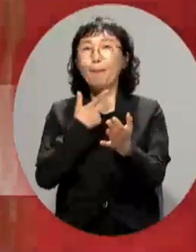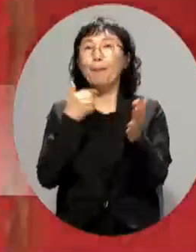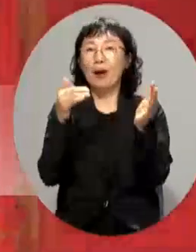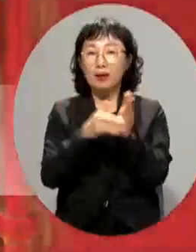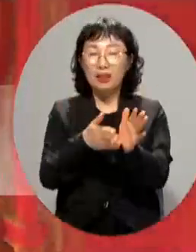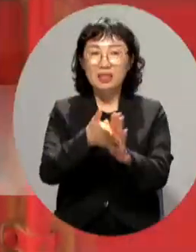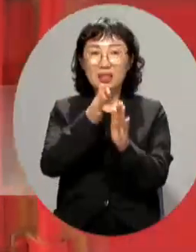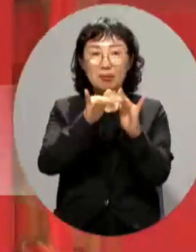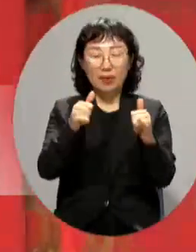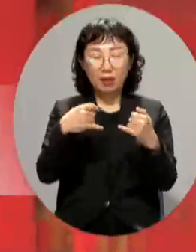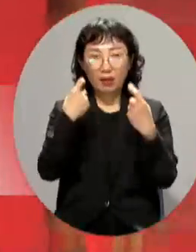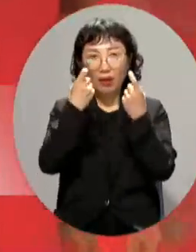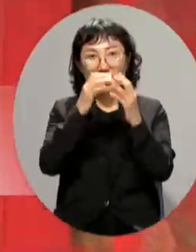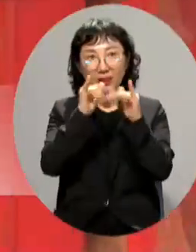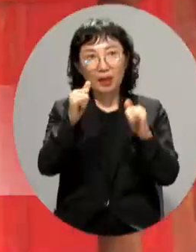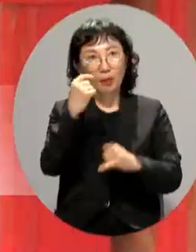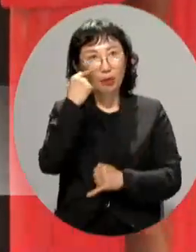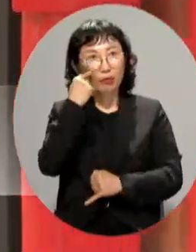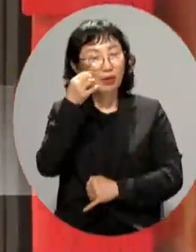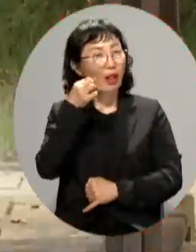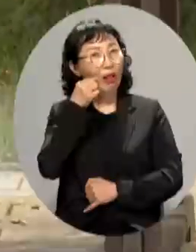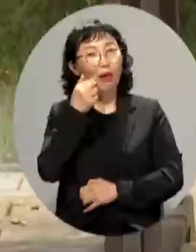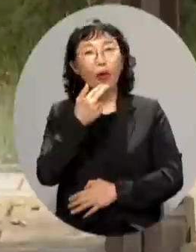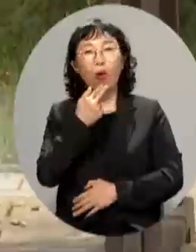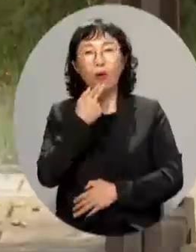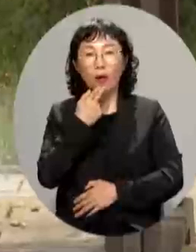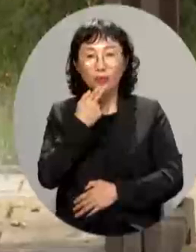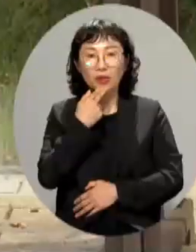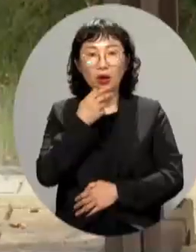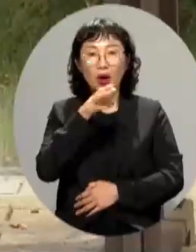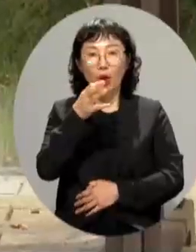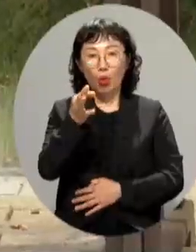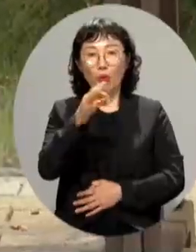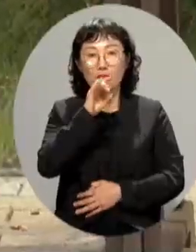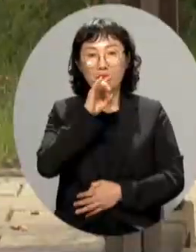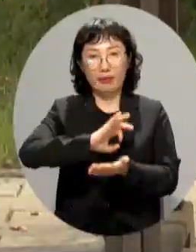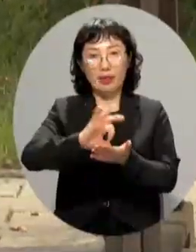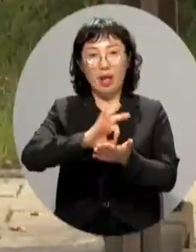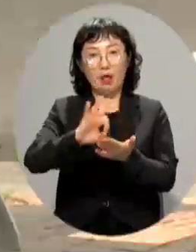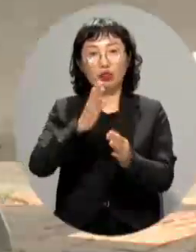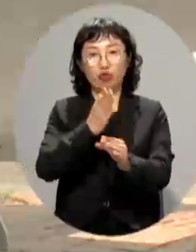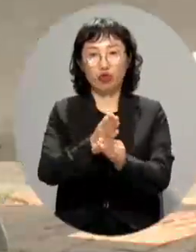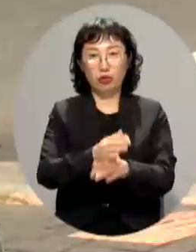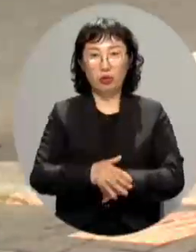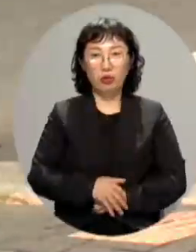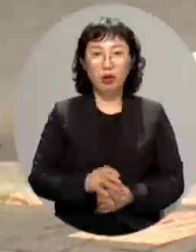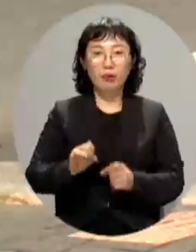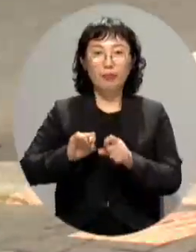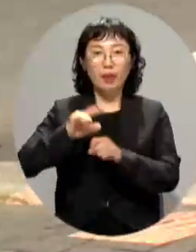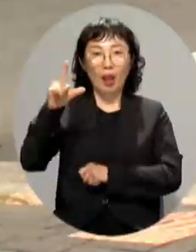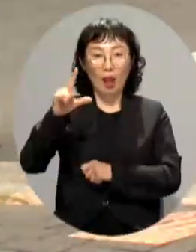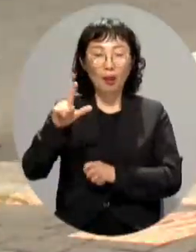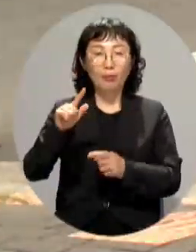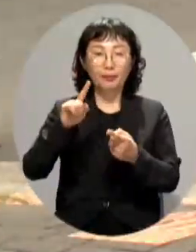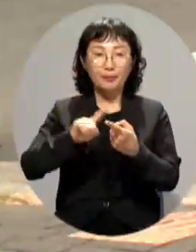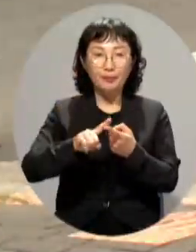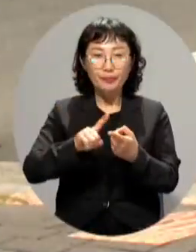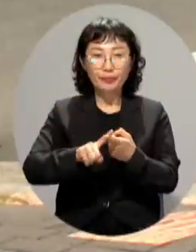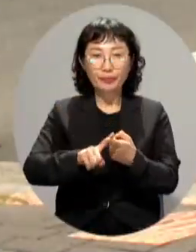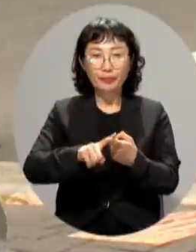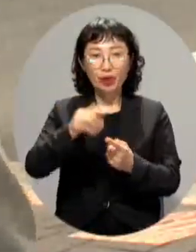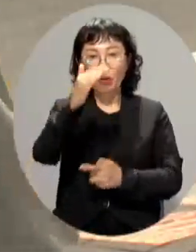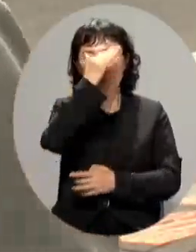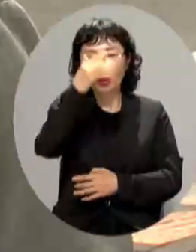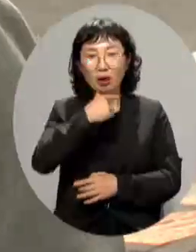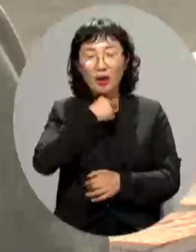시민과 관광객의 눈길을 사로잡지 못한 채 예산만 투입되고 있습니다. 거의 구경을 하려면 저 분수돼 있는 데